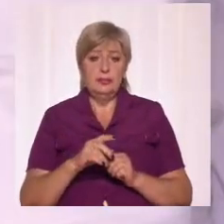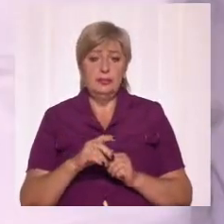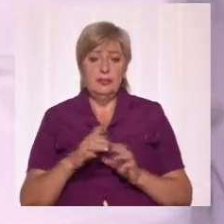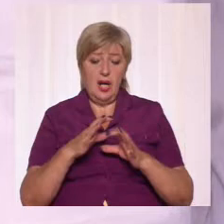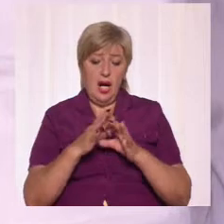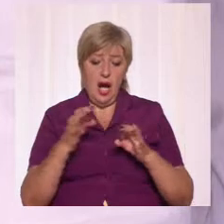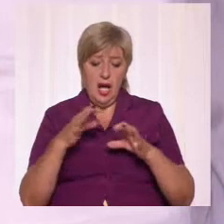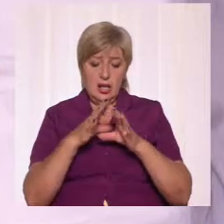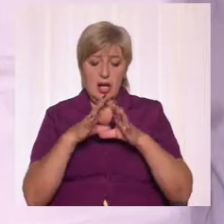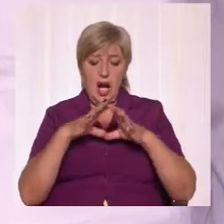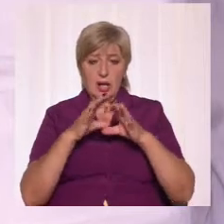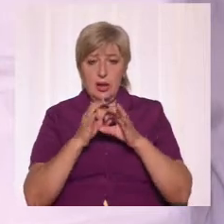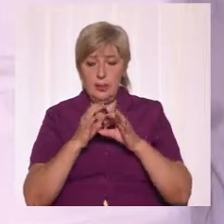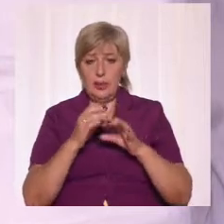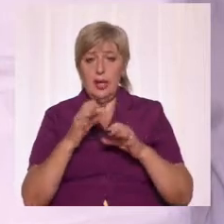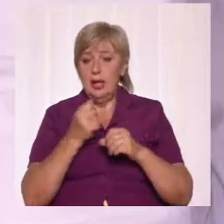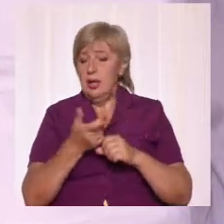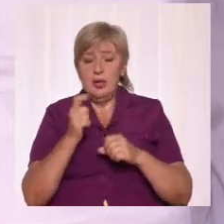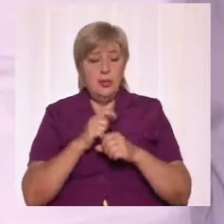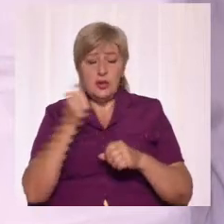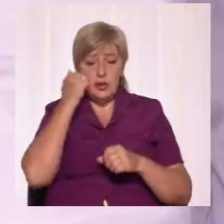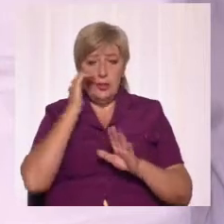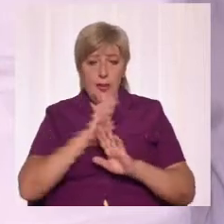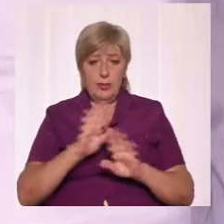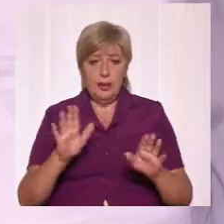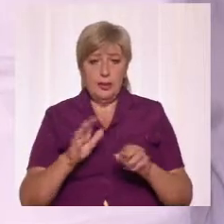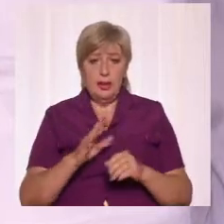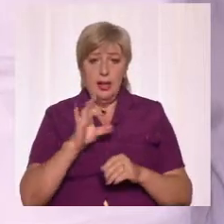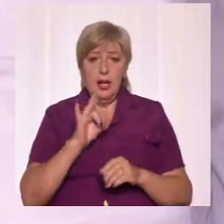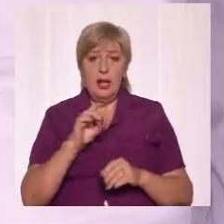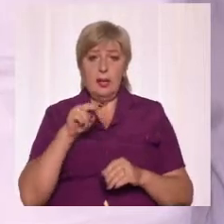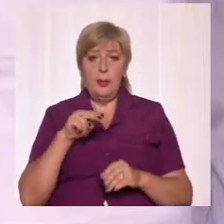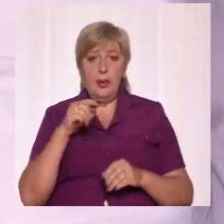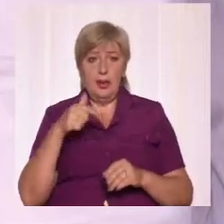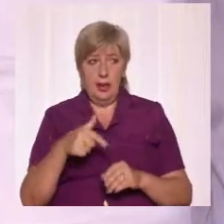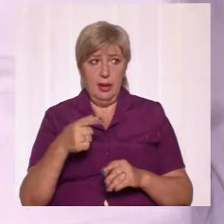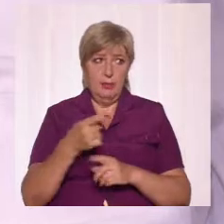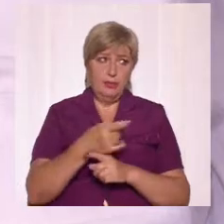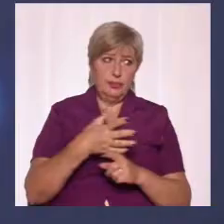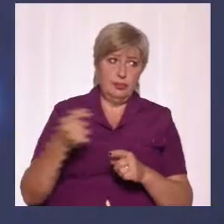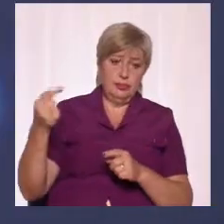Ну і більше не пам'ятаю. Ну, це РПГ, що прилетіло було.